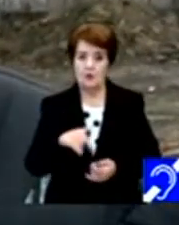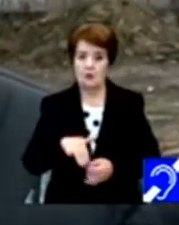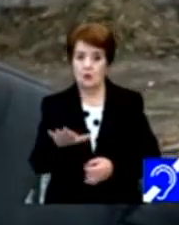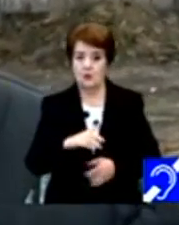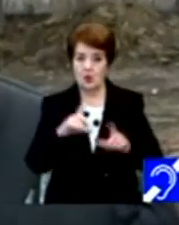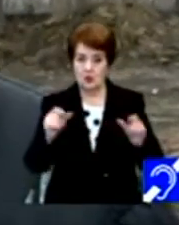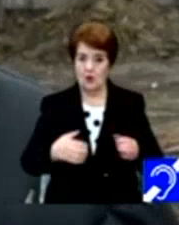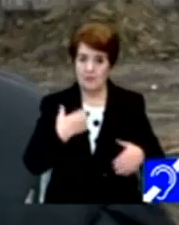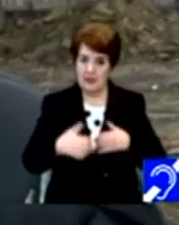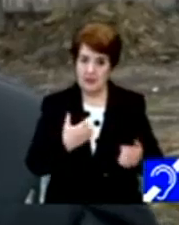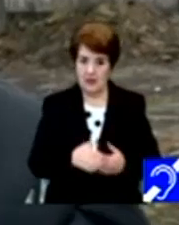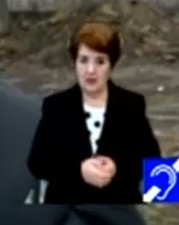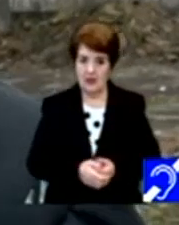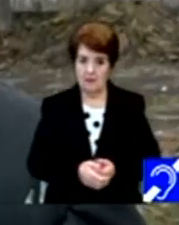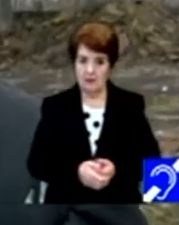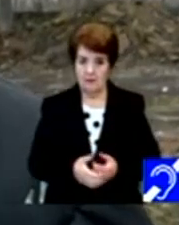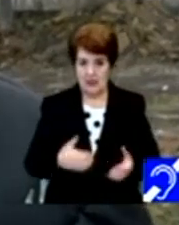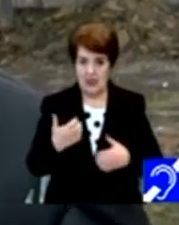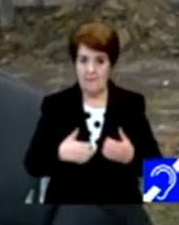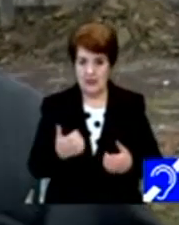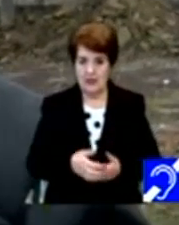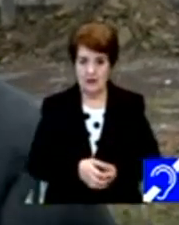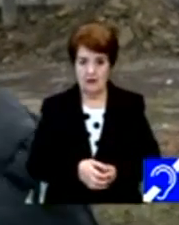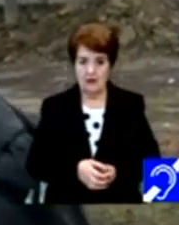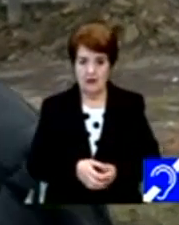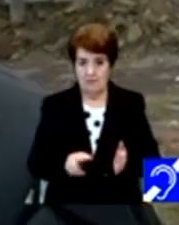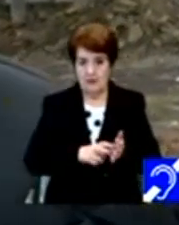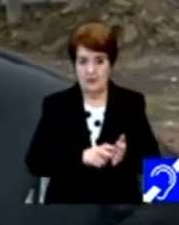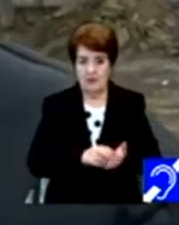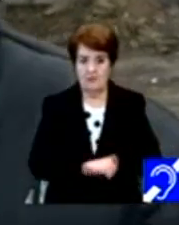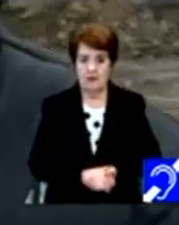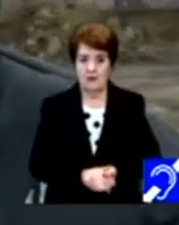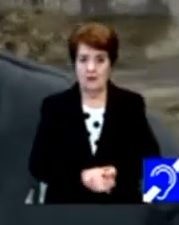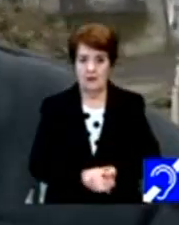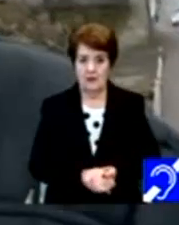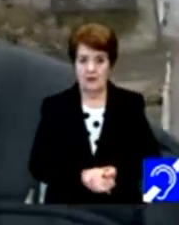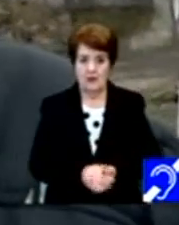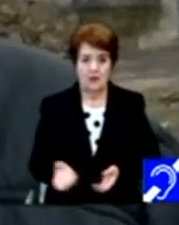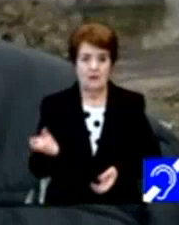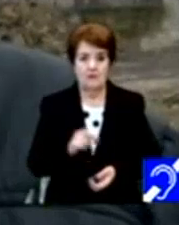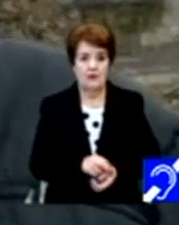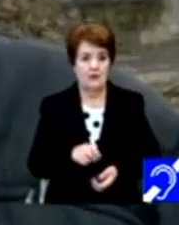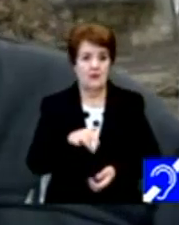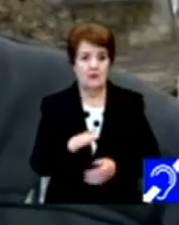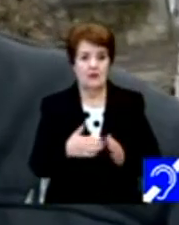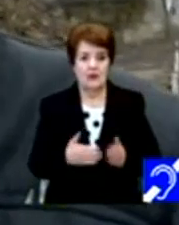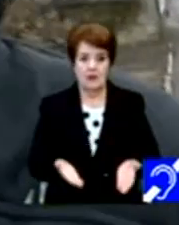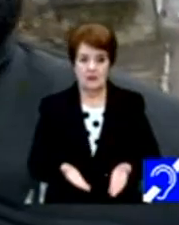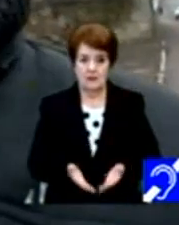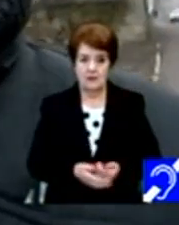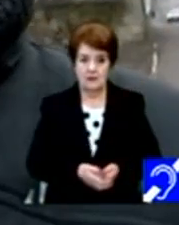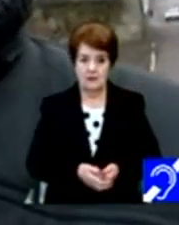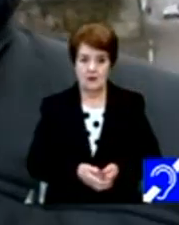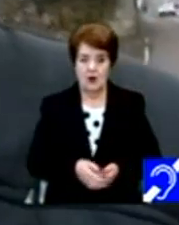Și mă tem, pe cuvânt că mă tem. Ia că mască, cum nu șumblăm, ștergem în casă cu bilisnea,